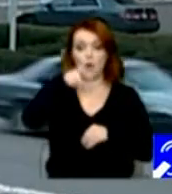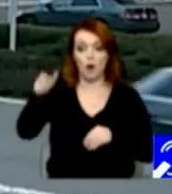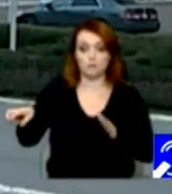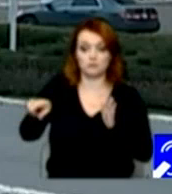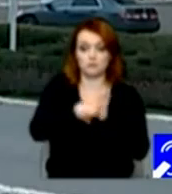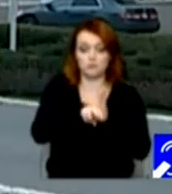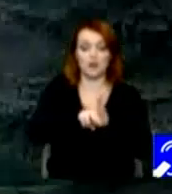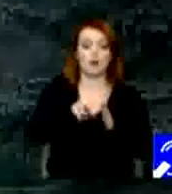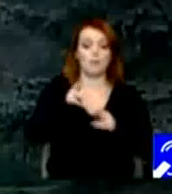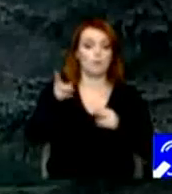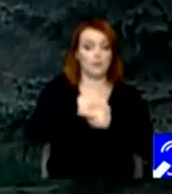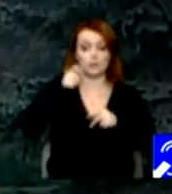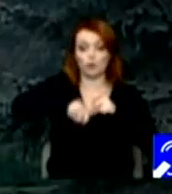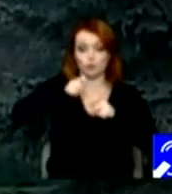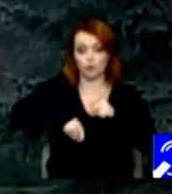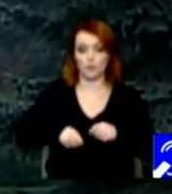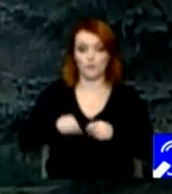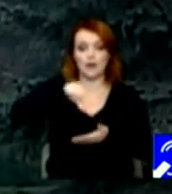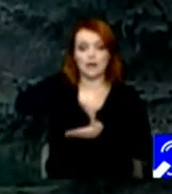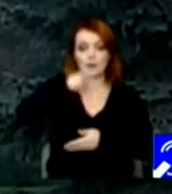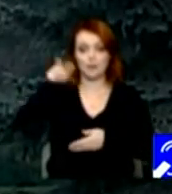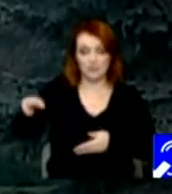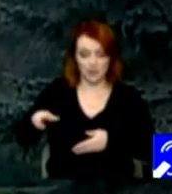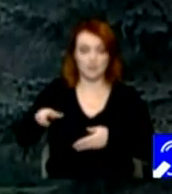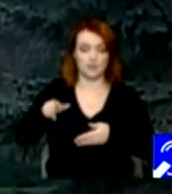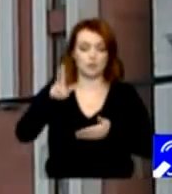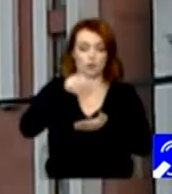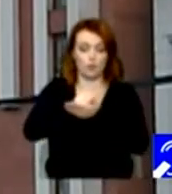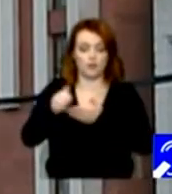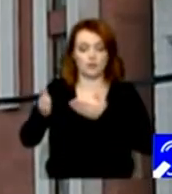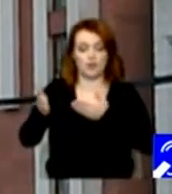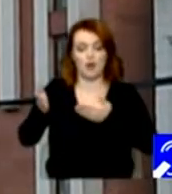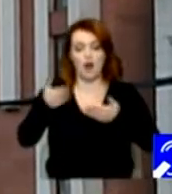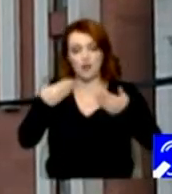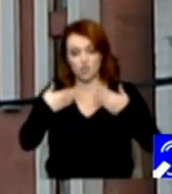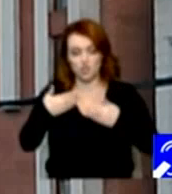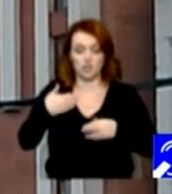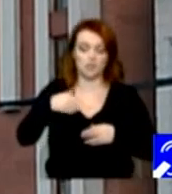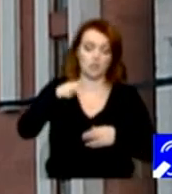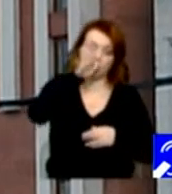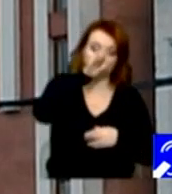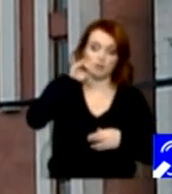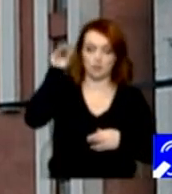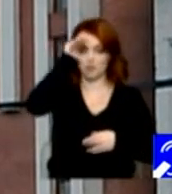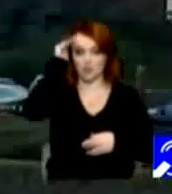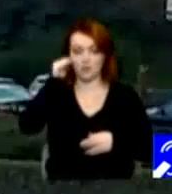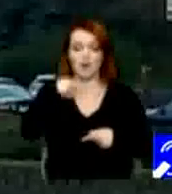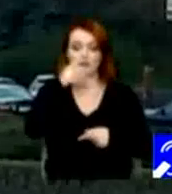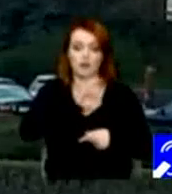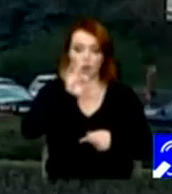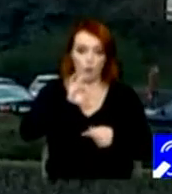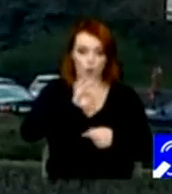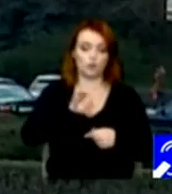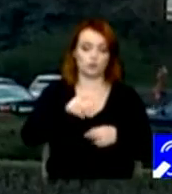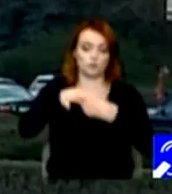fără controale reprezentanții în procesul de negocieri pentru reglementarea transnistreană au discutat și despre eficientizarea punctelor